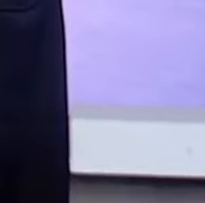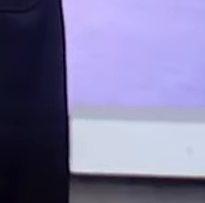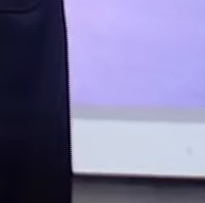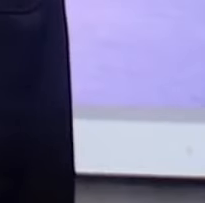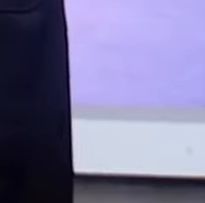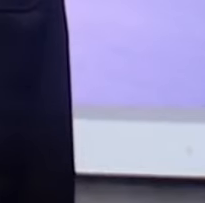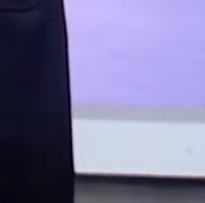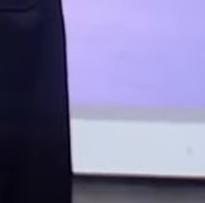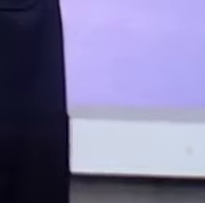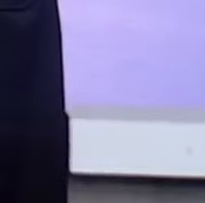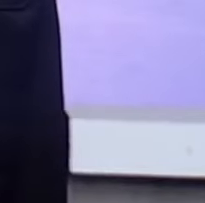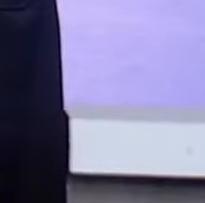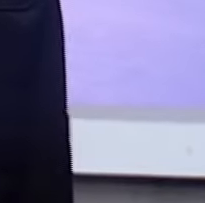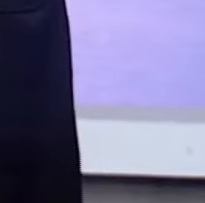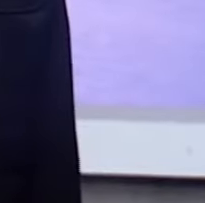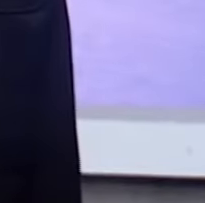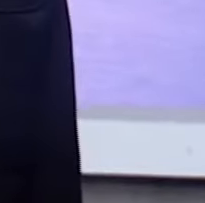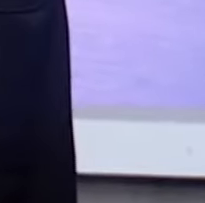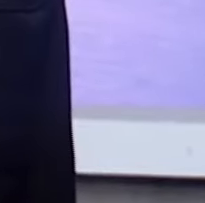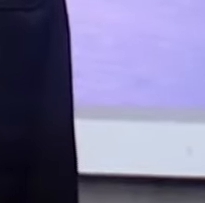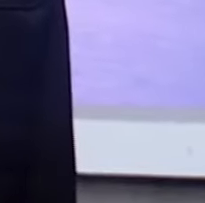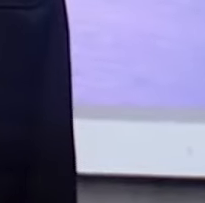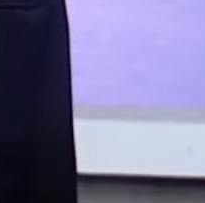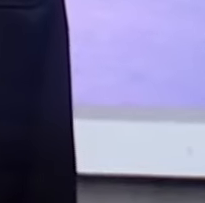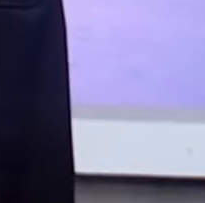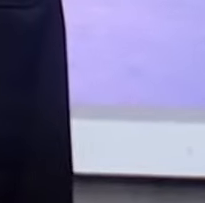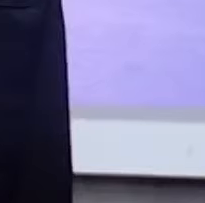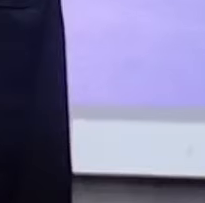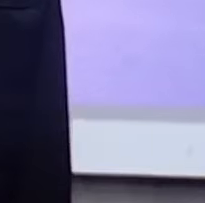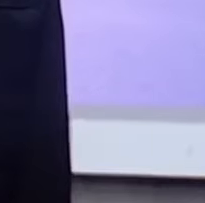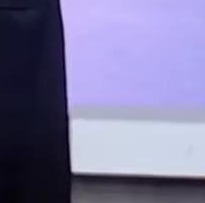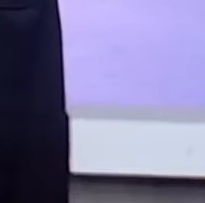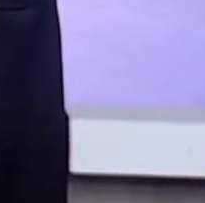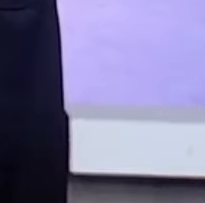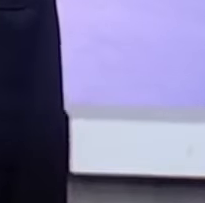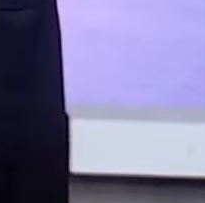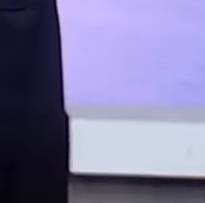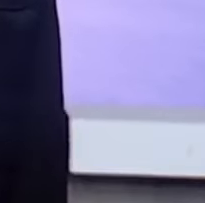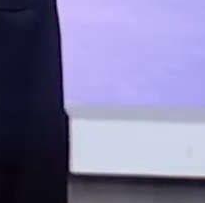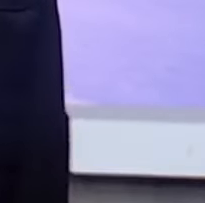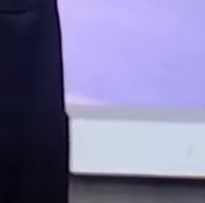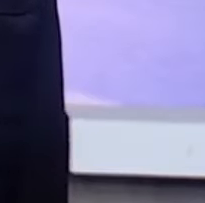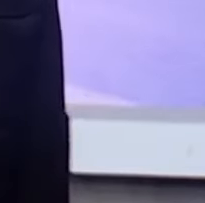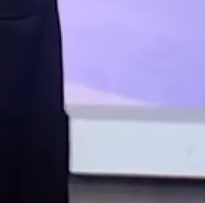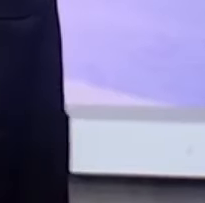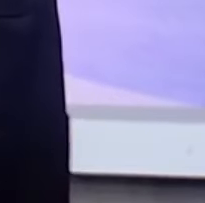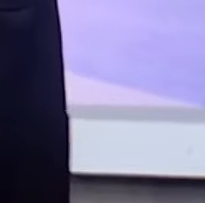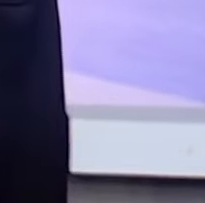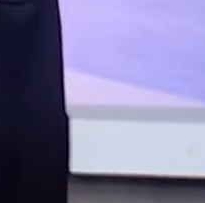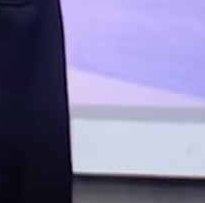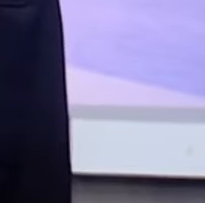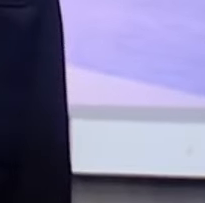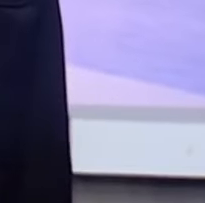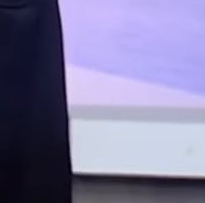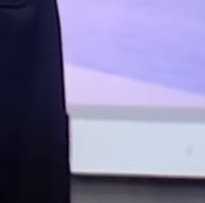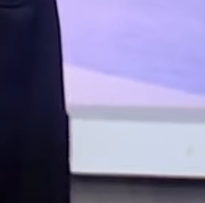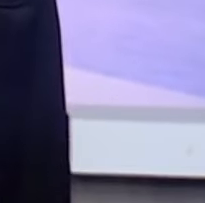kapuso, sama-sama tayong maging saksi. Mag-subscribe sa GMA Integrated News sa YouTube at para sa mga kapuso abroad,